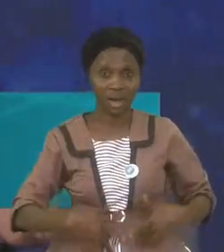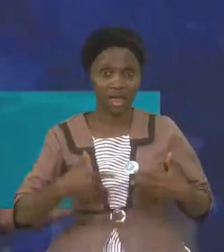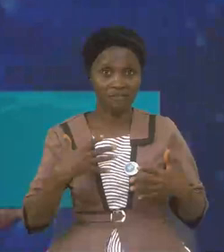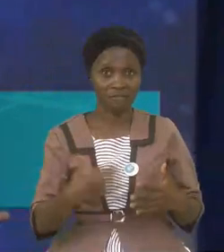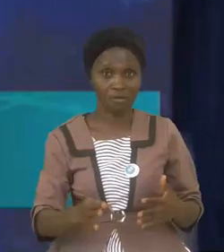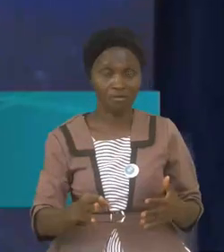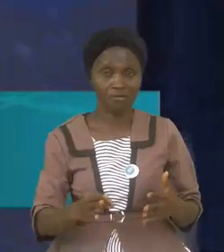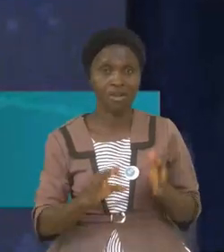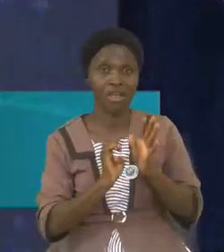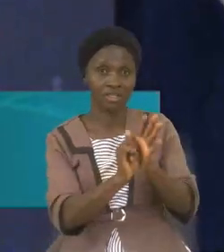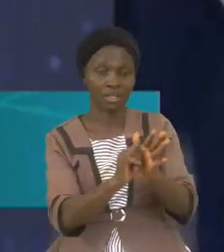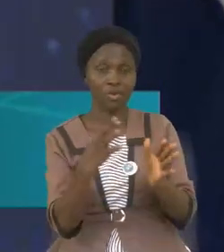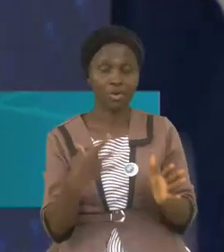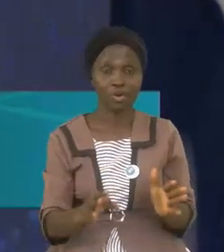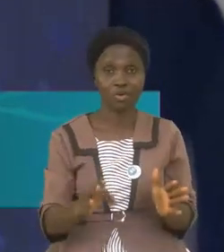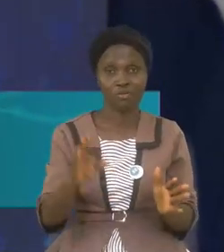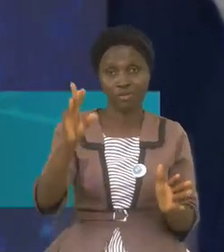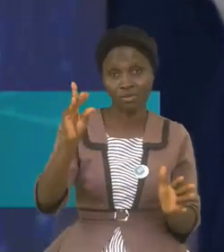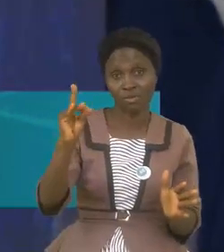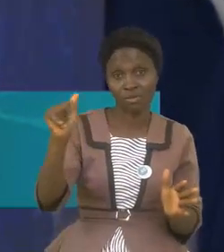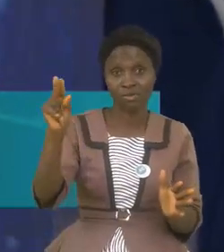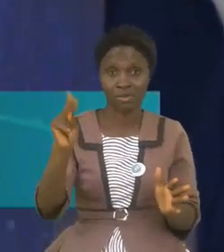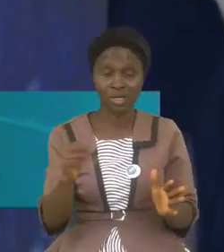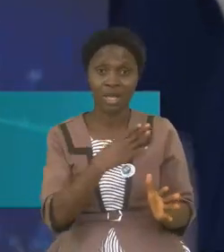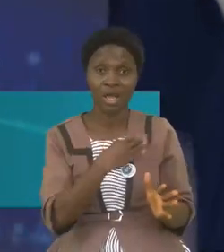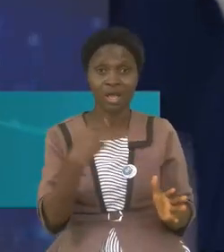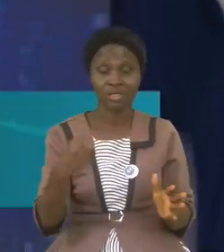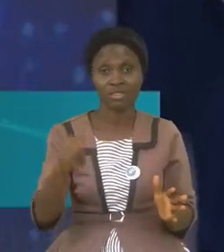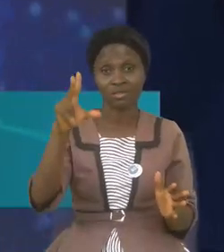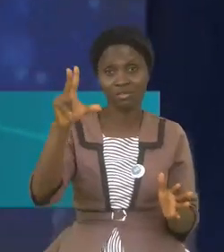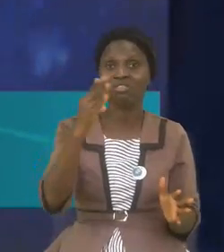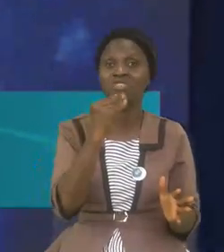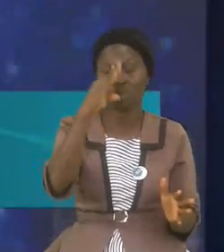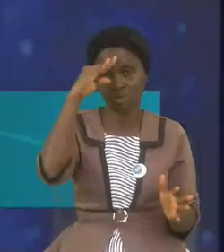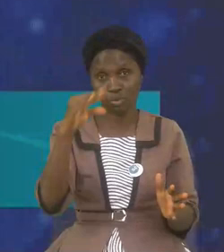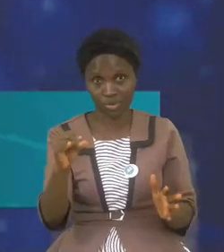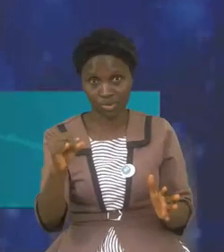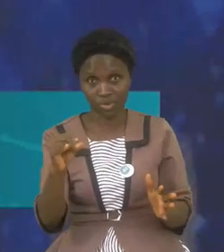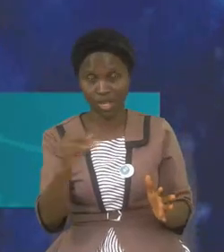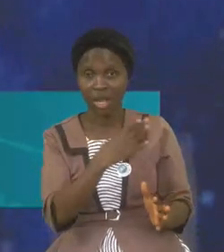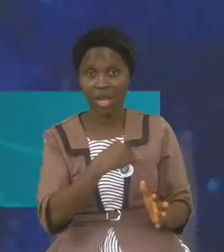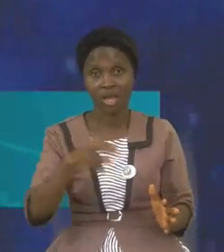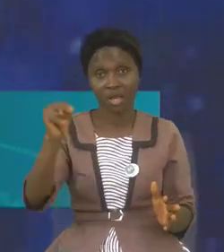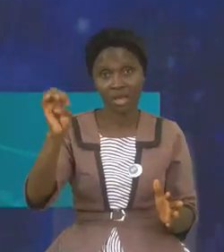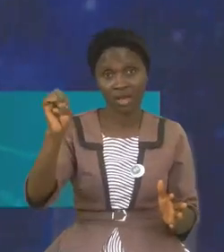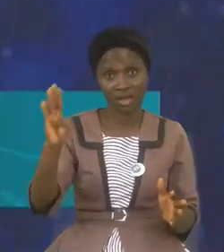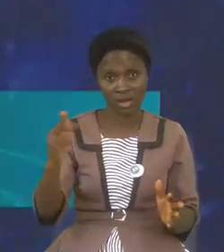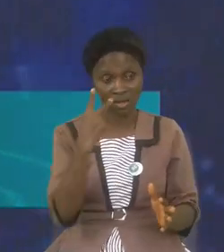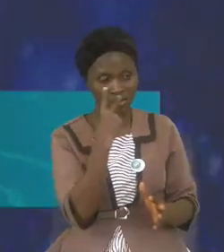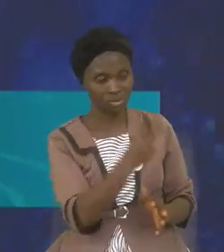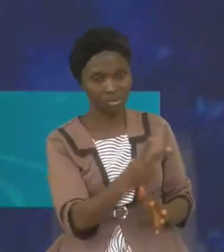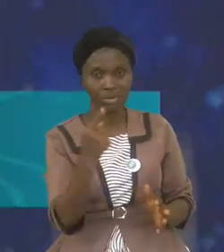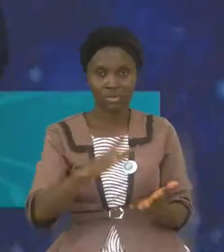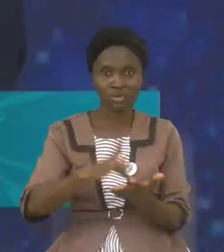Par la vie de Daniel, Sadrach, Meshach et Abednego. Lui-même, il les a examinés.